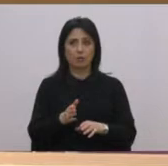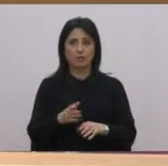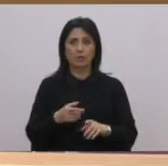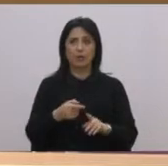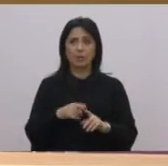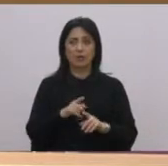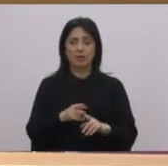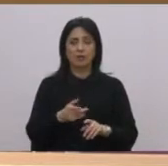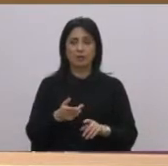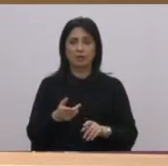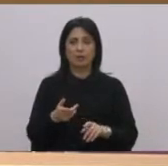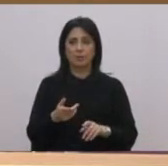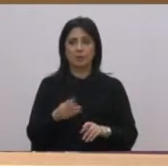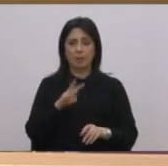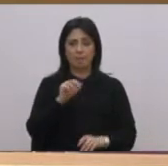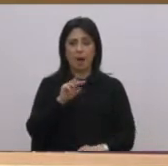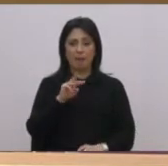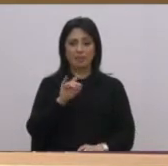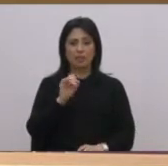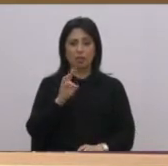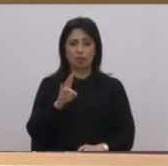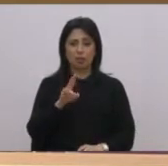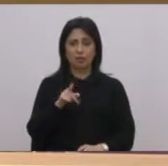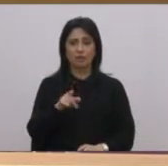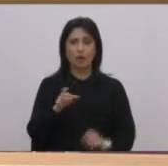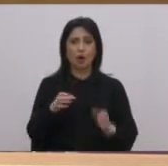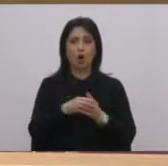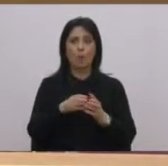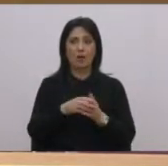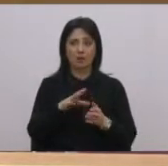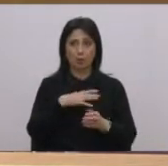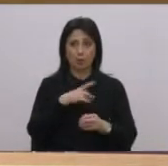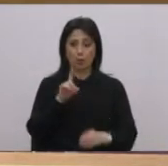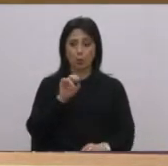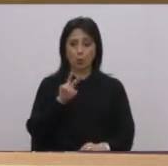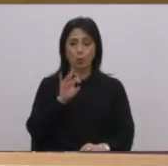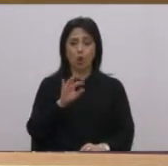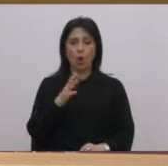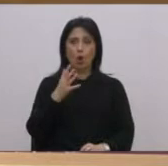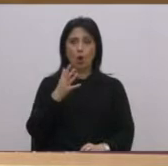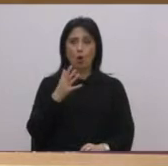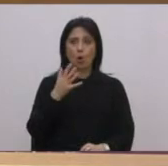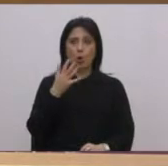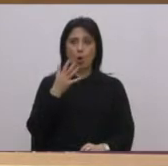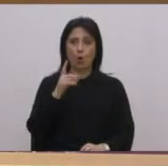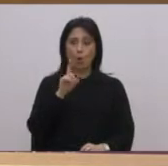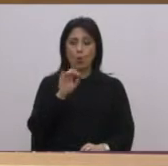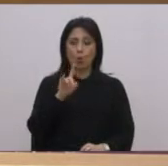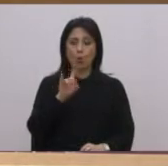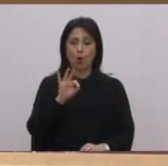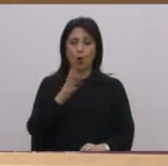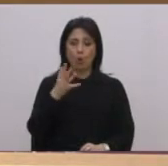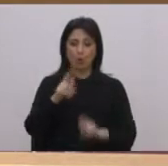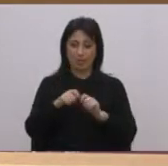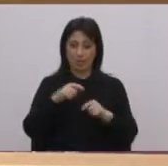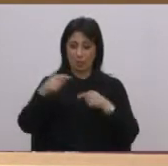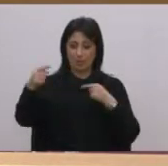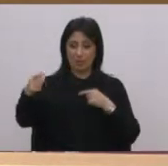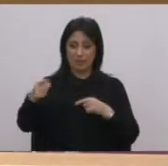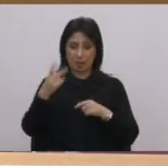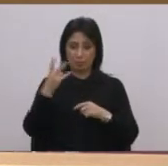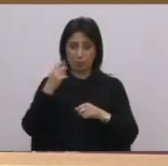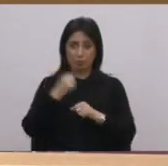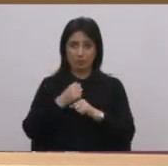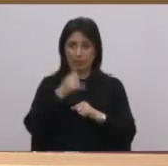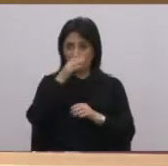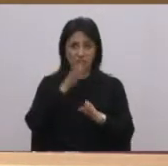რომ ეს მამისონს ეგრეთ წოდებულ ამ კომპანიას ჰქონდა ხულოს 5 ხულოს არის 5 კილომეტრიანი მოძრის მონაკვეთი რომელიც